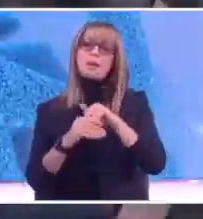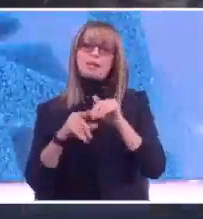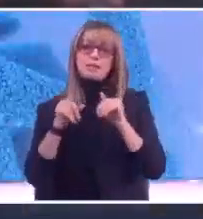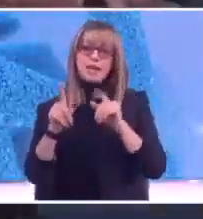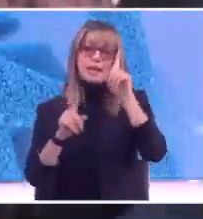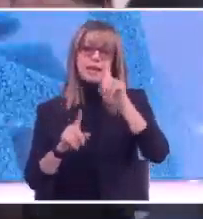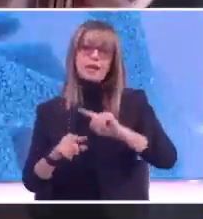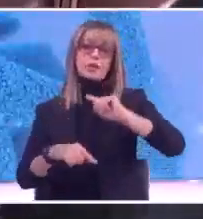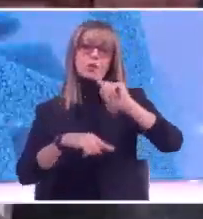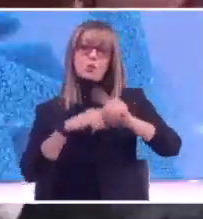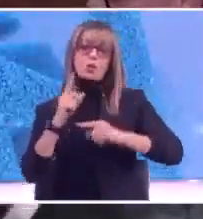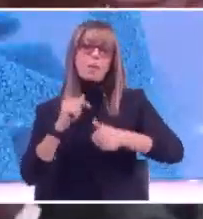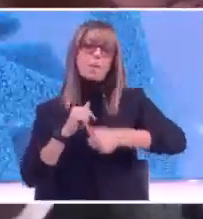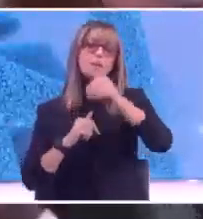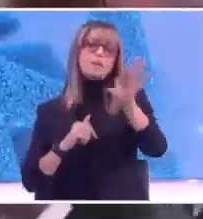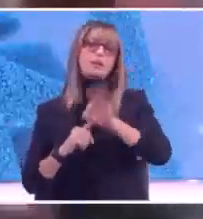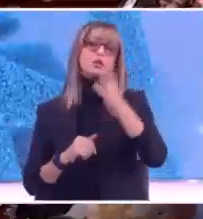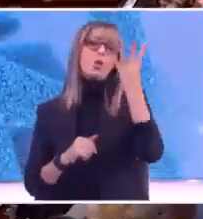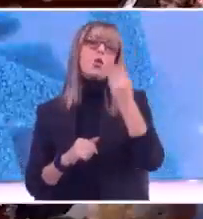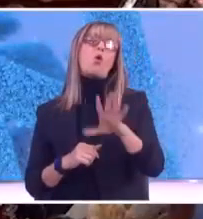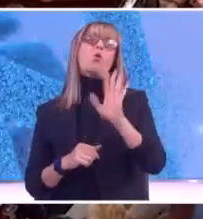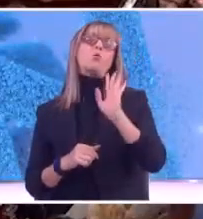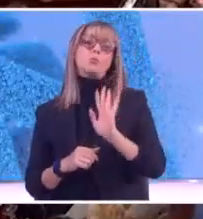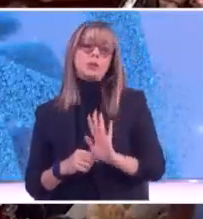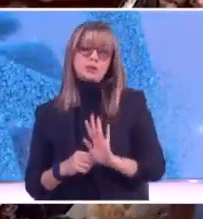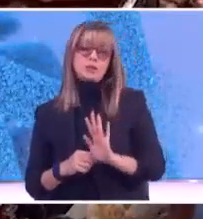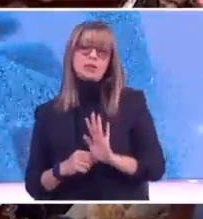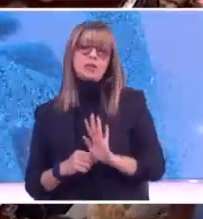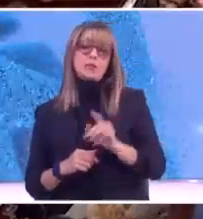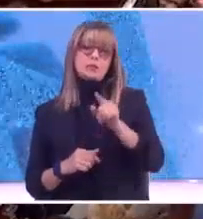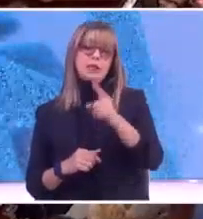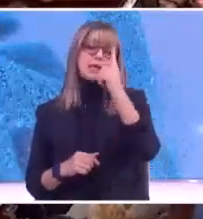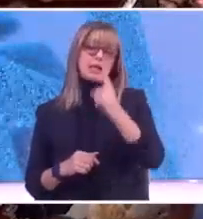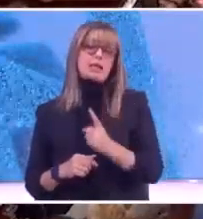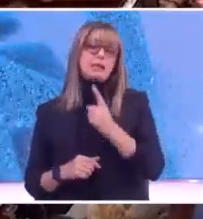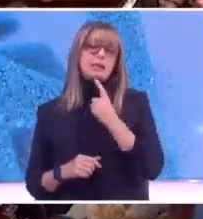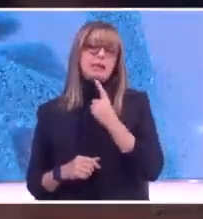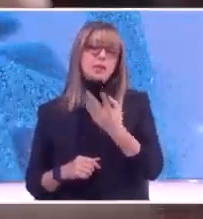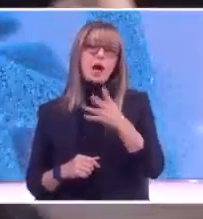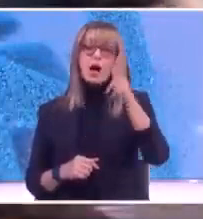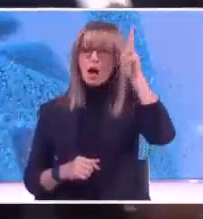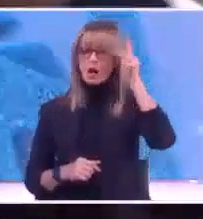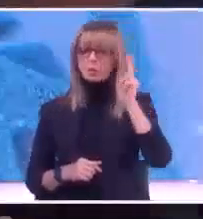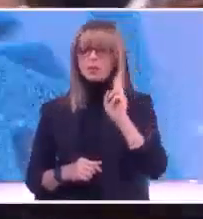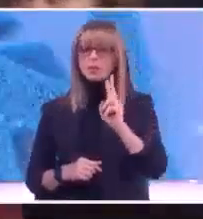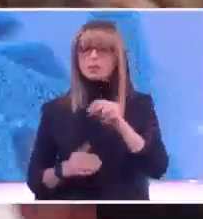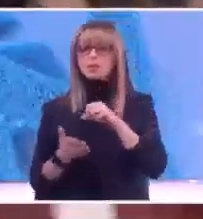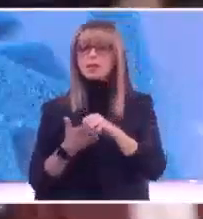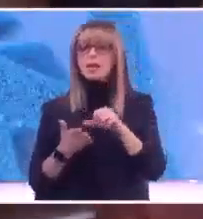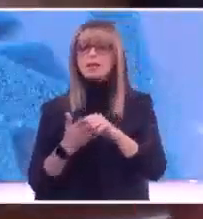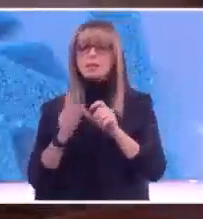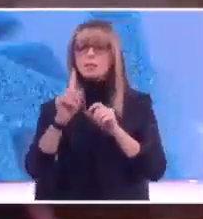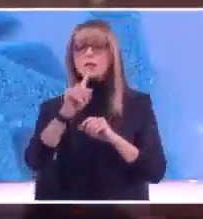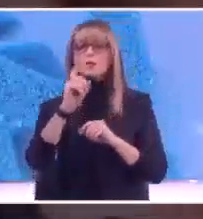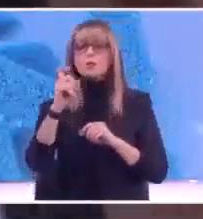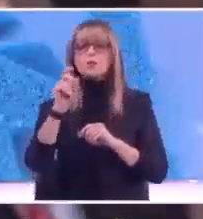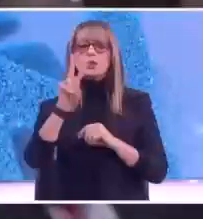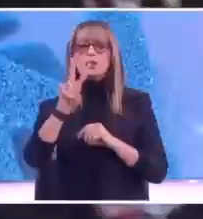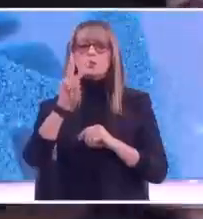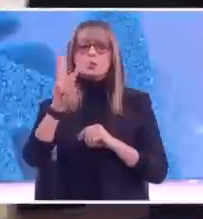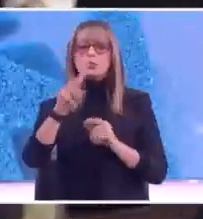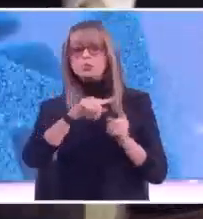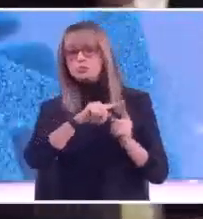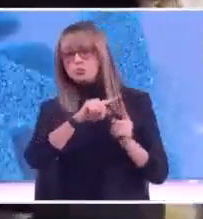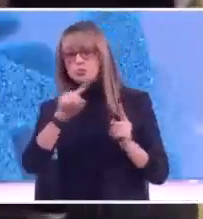ilk turda başkan seçemeyerek 100 yıl sonra ilke sahne oldu. Amerika Birleşik Devletleri tarihinde 1923'ten